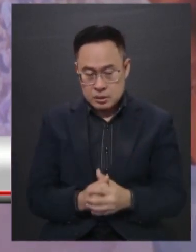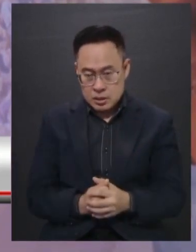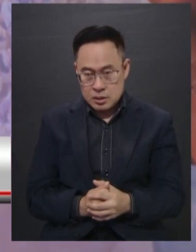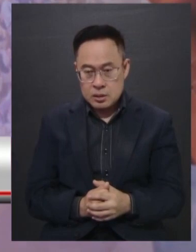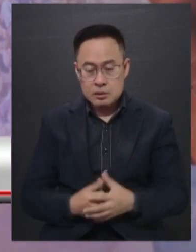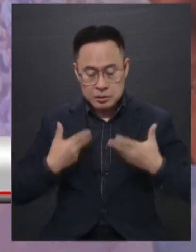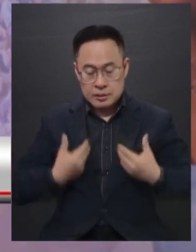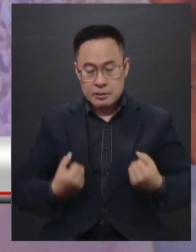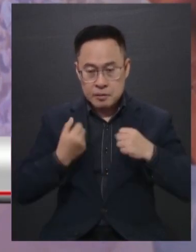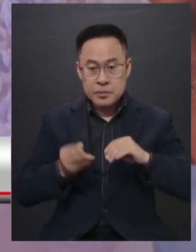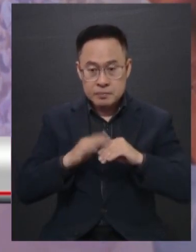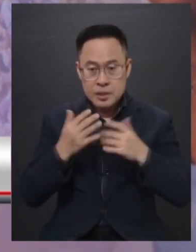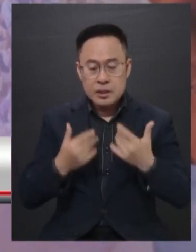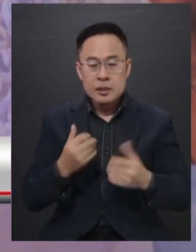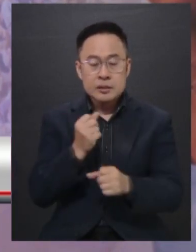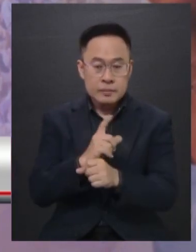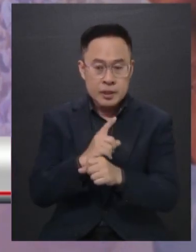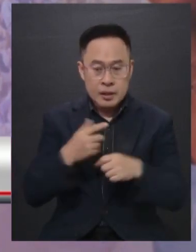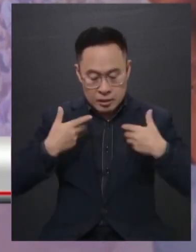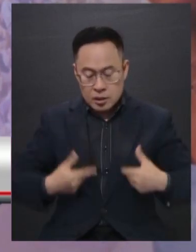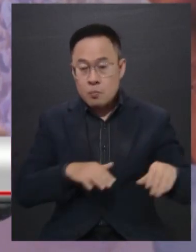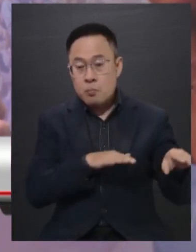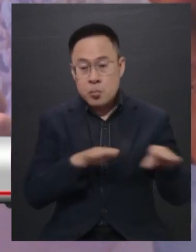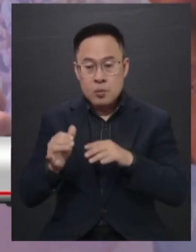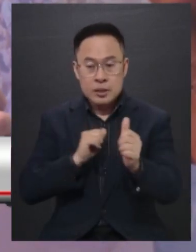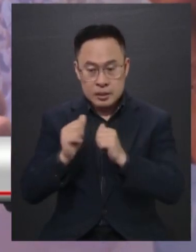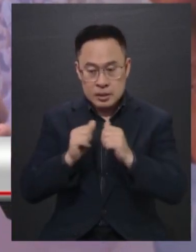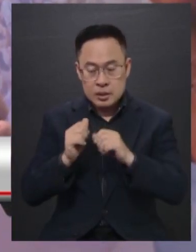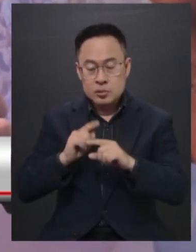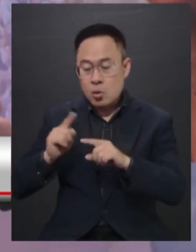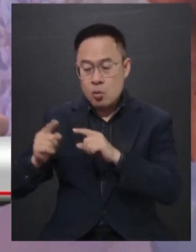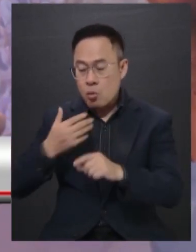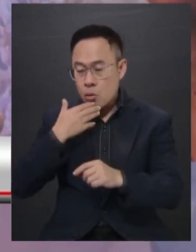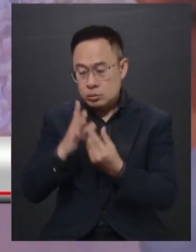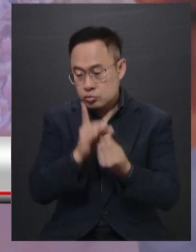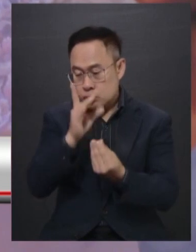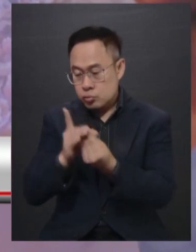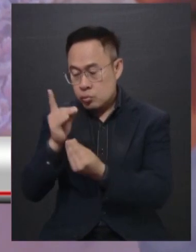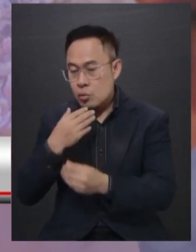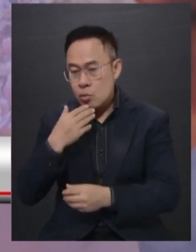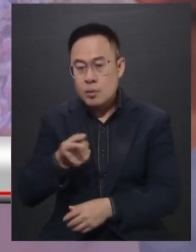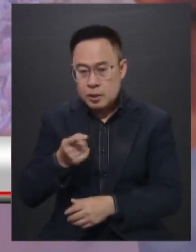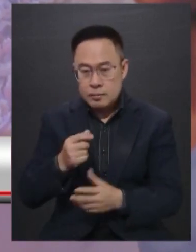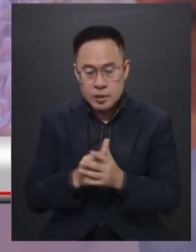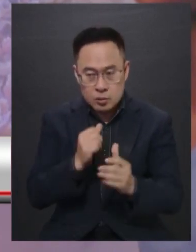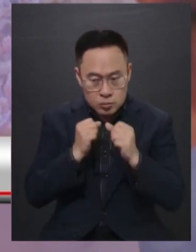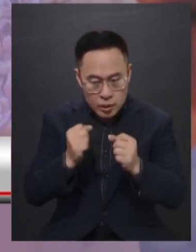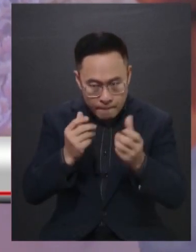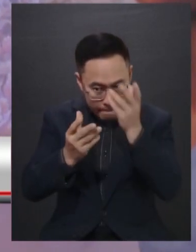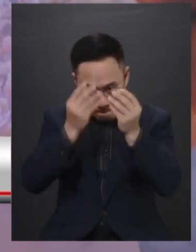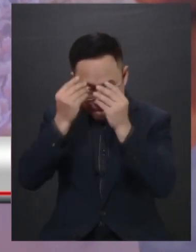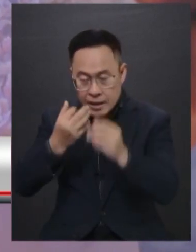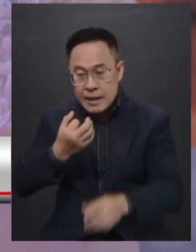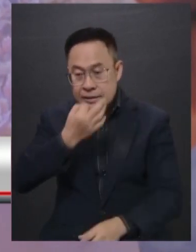และให้ความสำคัญกับการทำร่างกายเพื่อให้พร้อมต่อการแข่งขันในตลอดทุกสัปดาห์รวมไปถึงการเก็บเกี่ยวประสบการณ์ในการแข่งขันอา